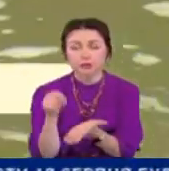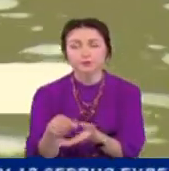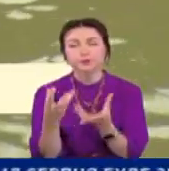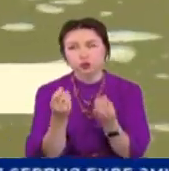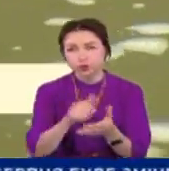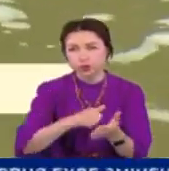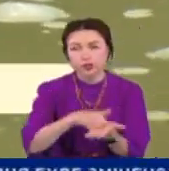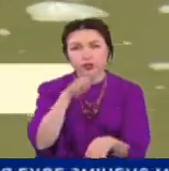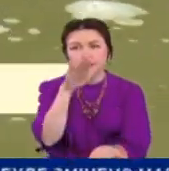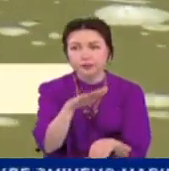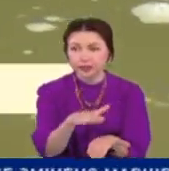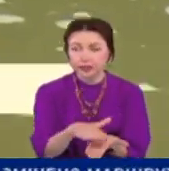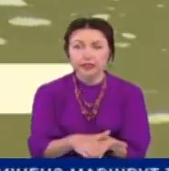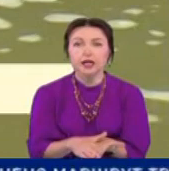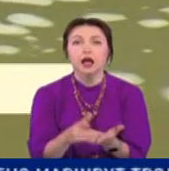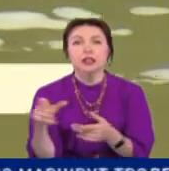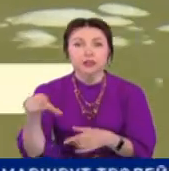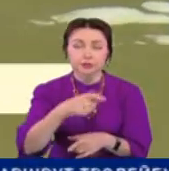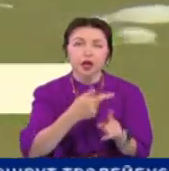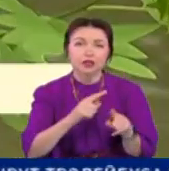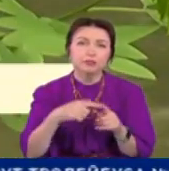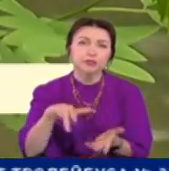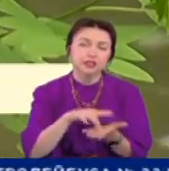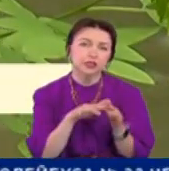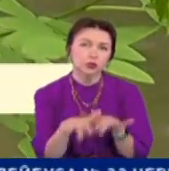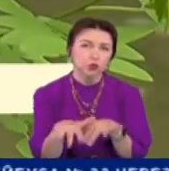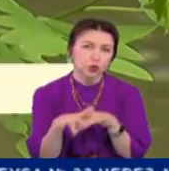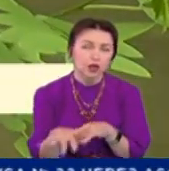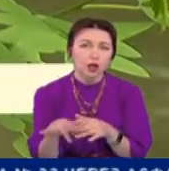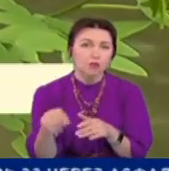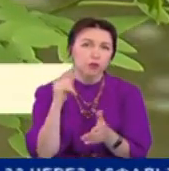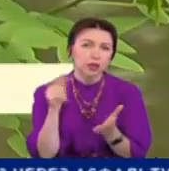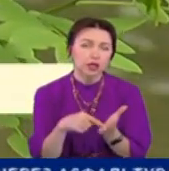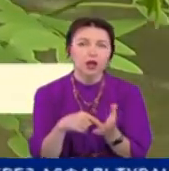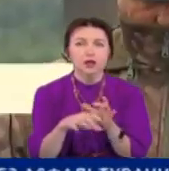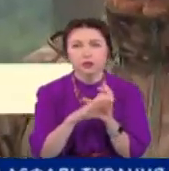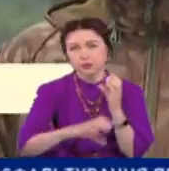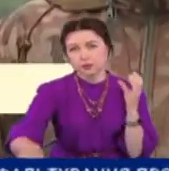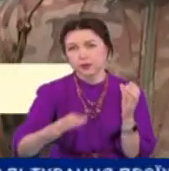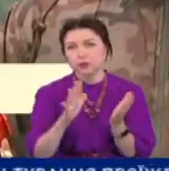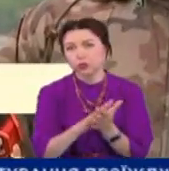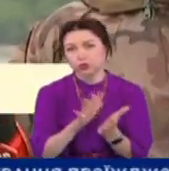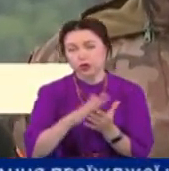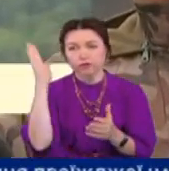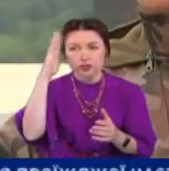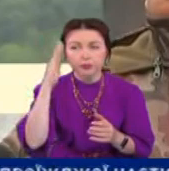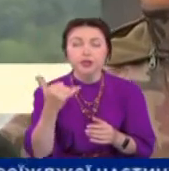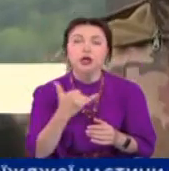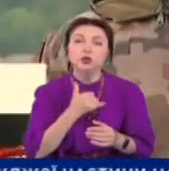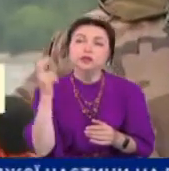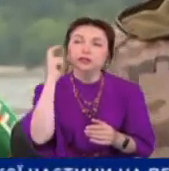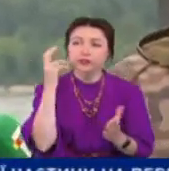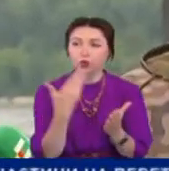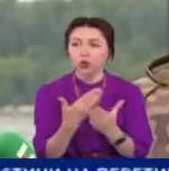зміління Дніпра експерти називають міські стоки, через які у річку потрапляє брудна вода. У нас в Києві